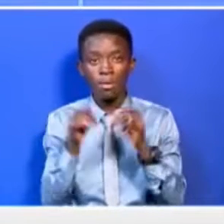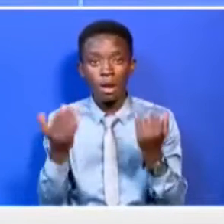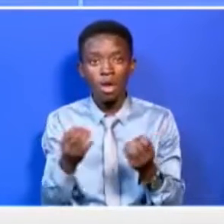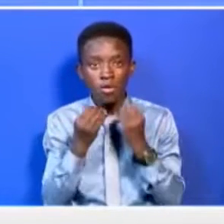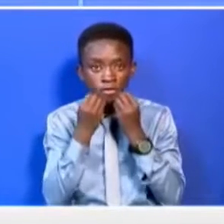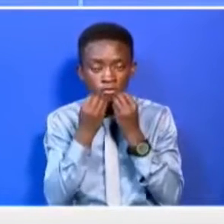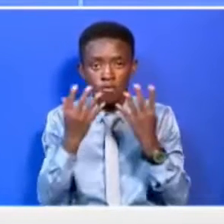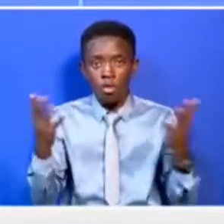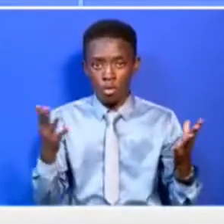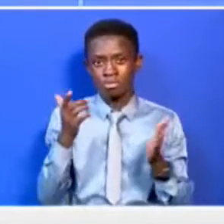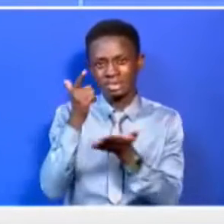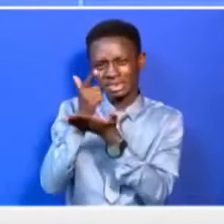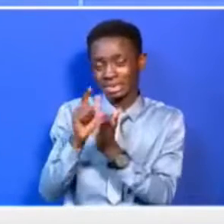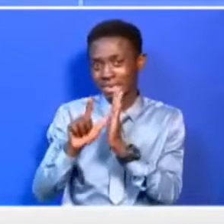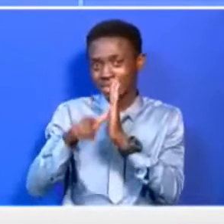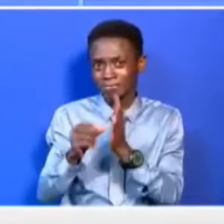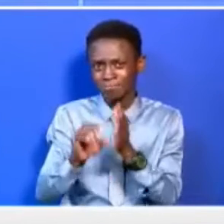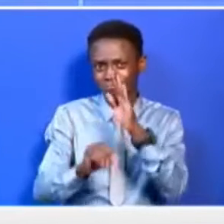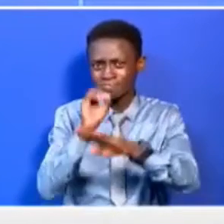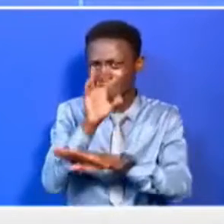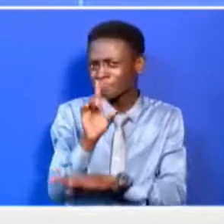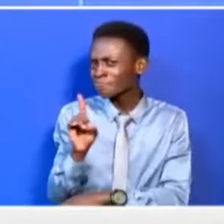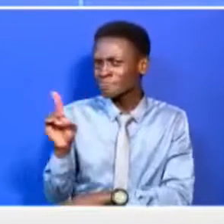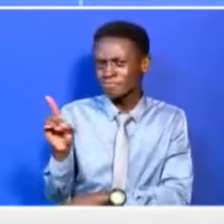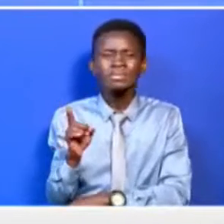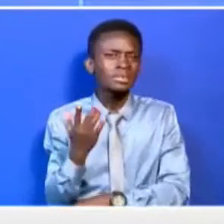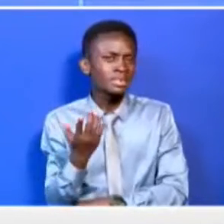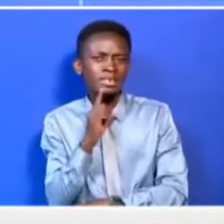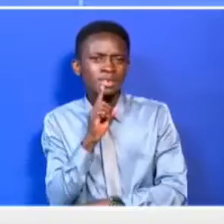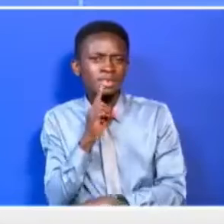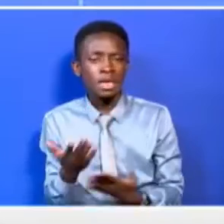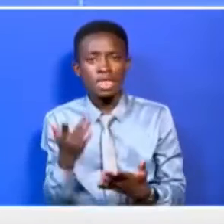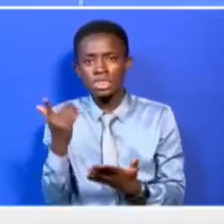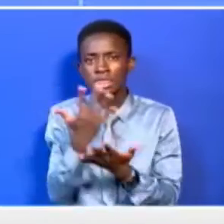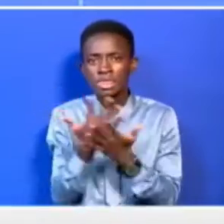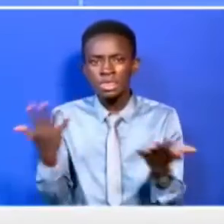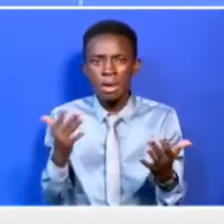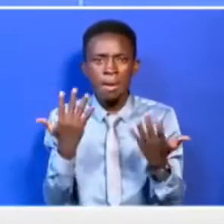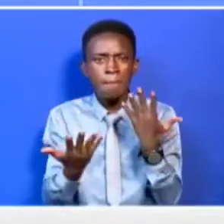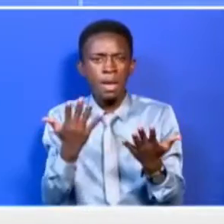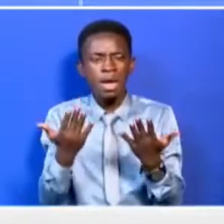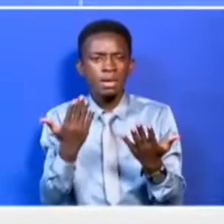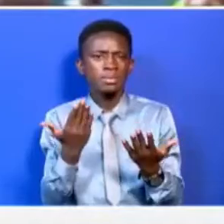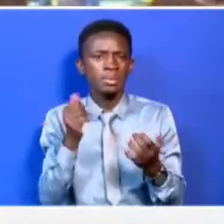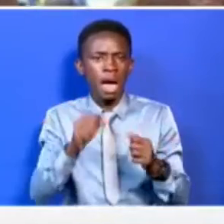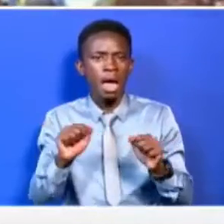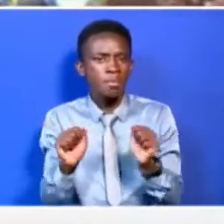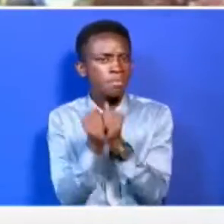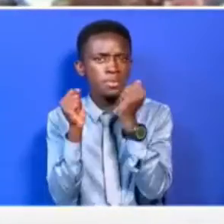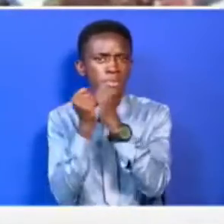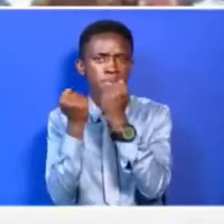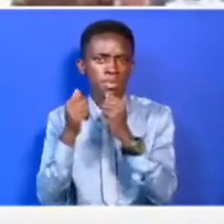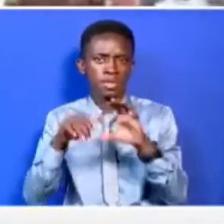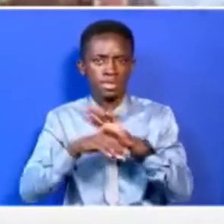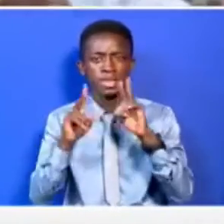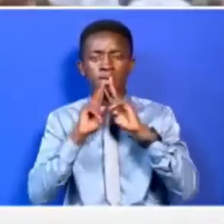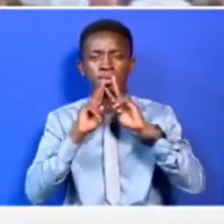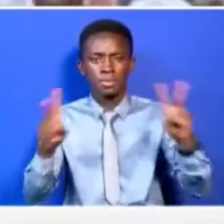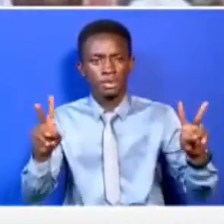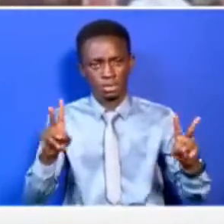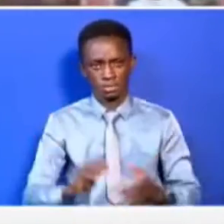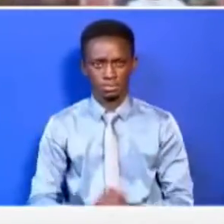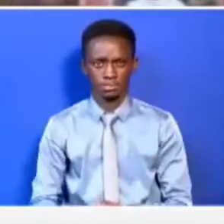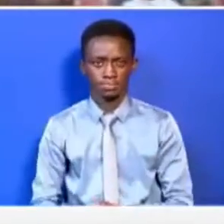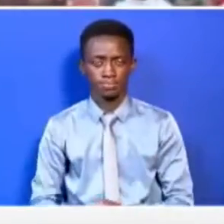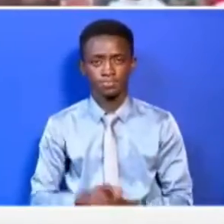wamewataka wanasiasa kujiepusha kwa semi ambazo huenda zikachochea amani ya taifa. Wakiadhimisha sikukuu